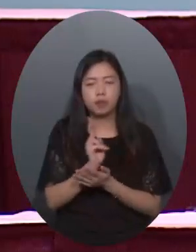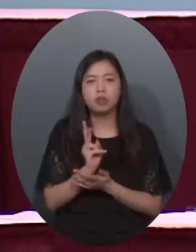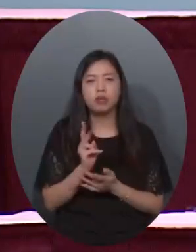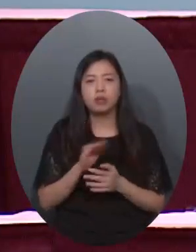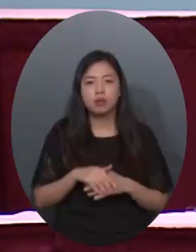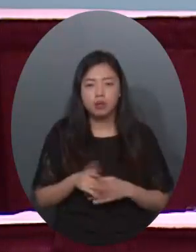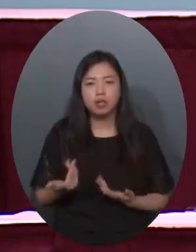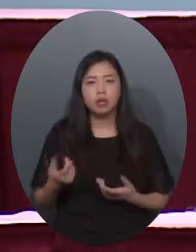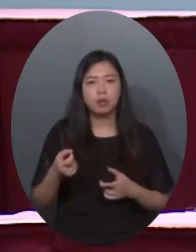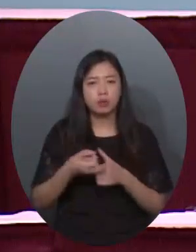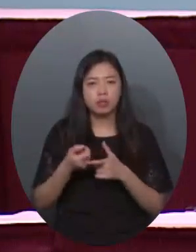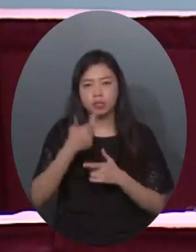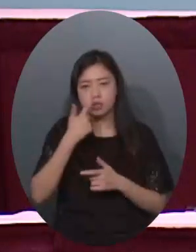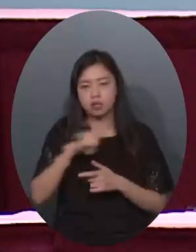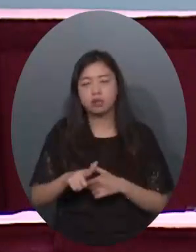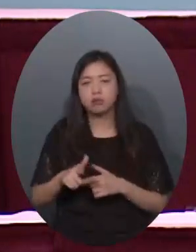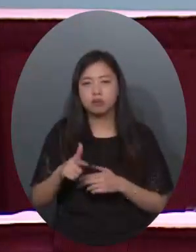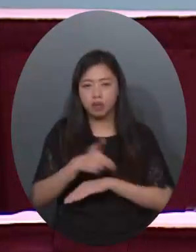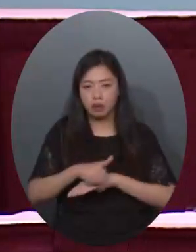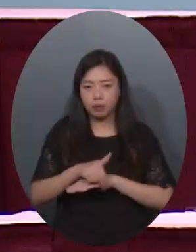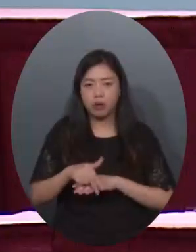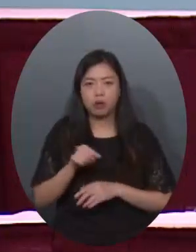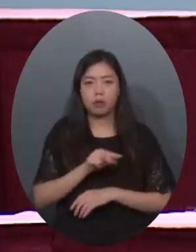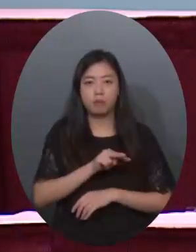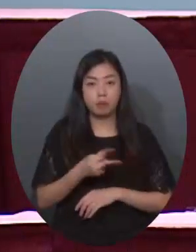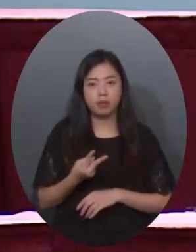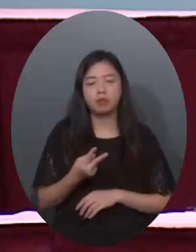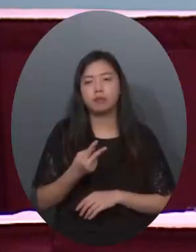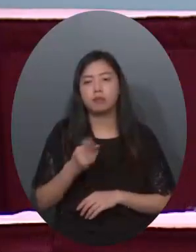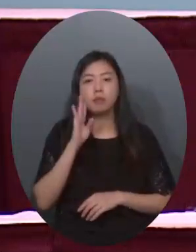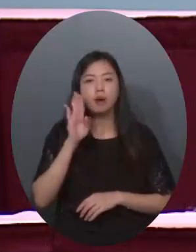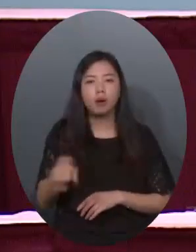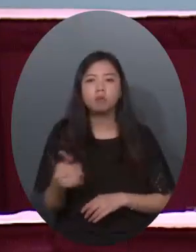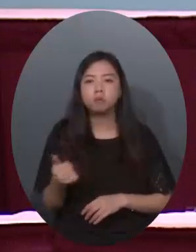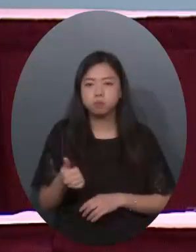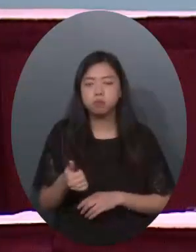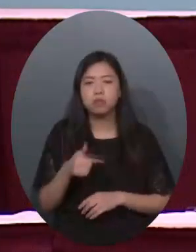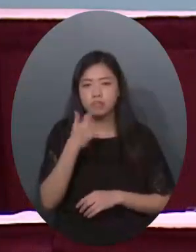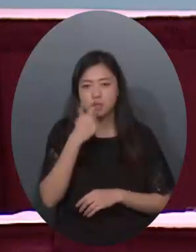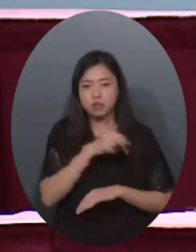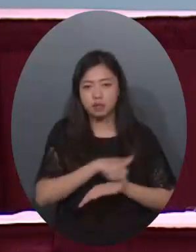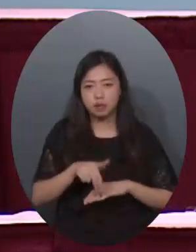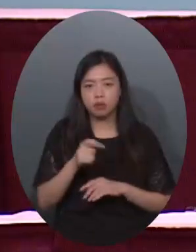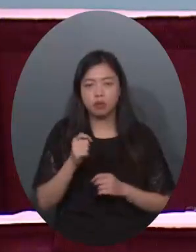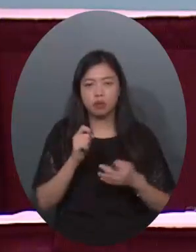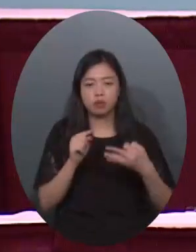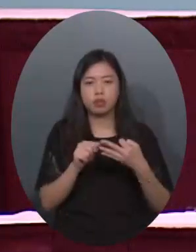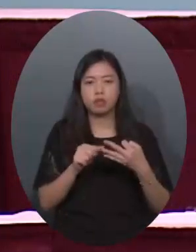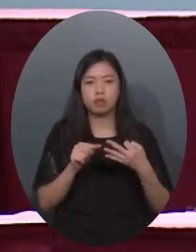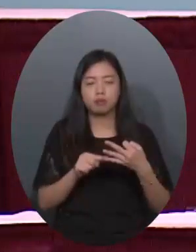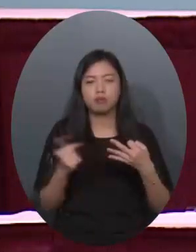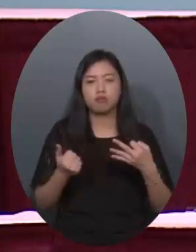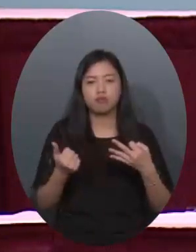已採納全新企業策略，變做未來。全新企業策略以三大支柱為基